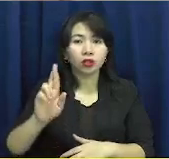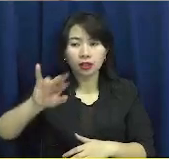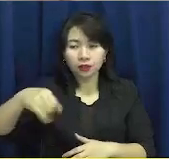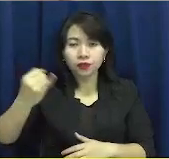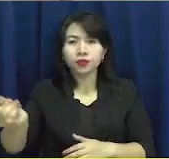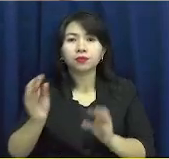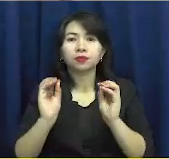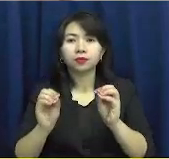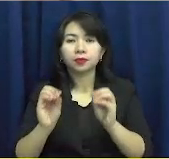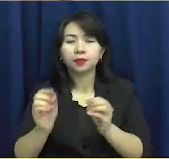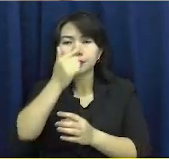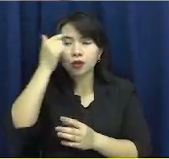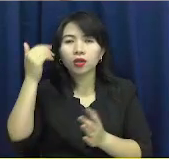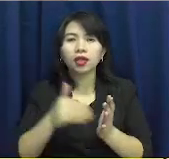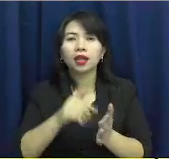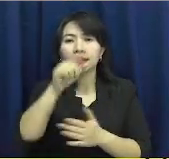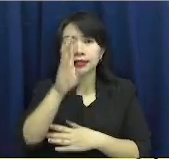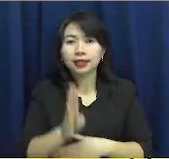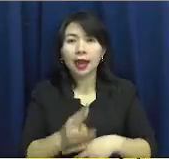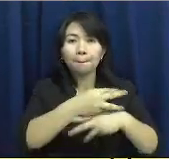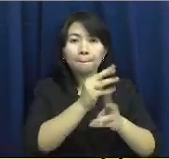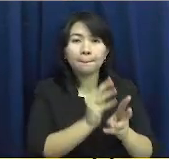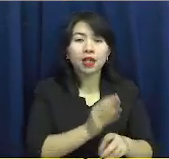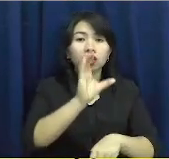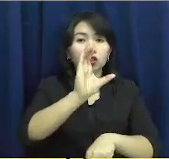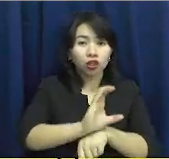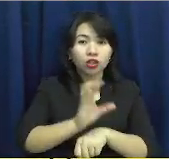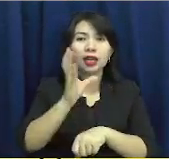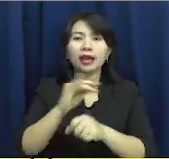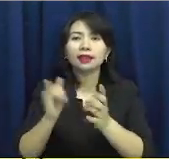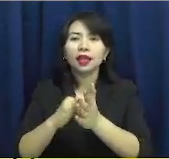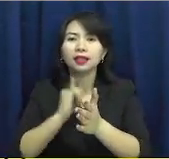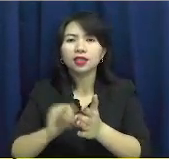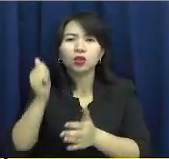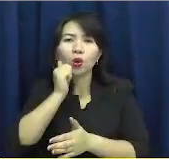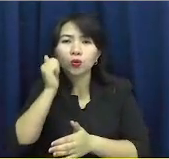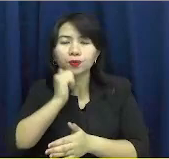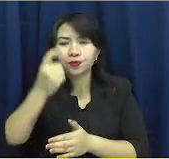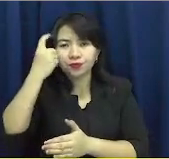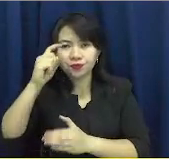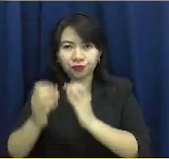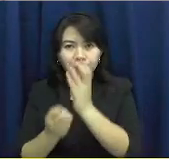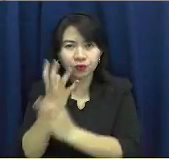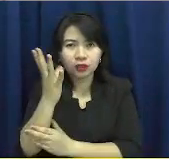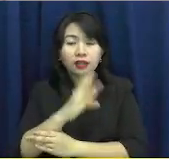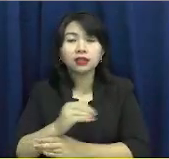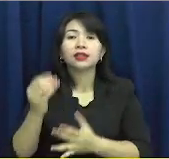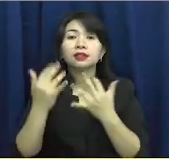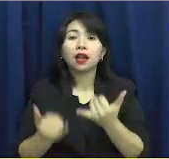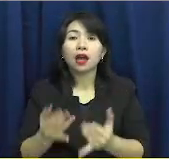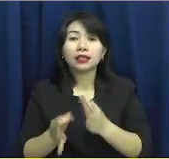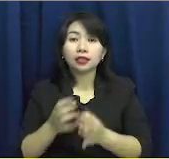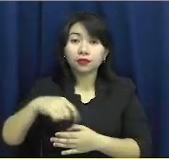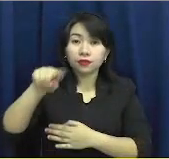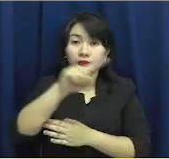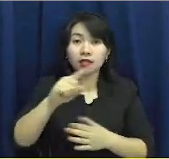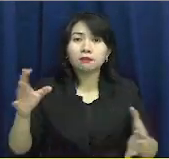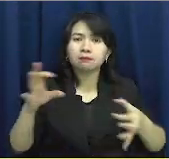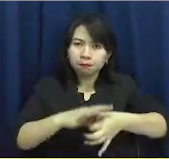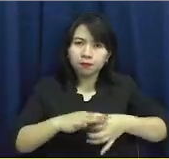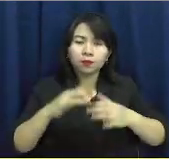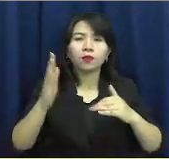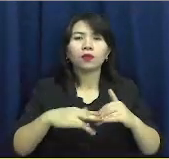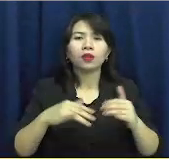Kasi nga, ginawa ng Diyos ang simbahan at subject yan na lumago. Ngayon, kung tayo po ay nandiyan dyan at magpapasakop